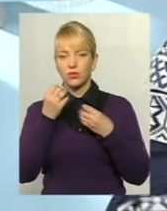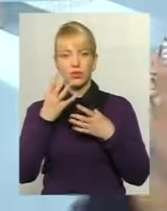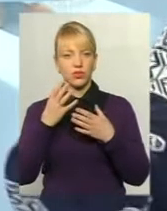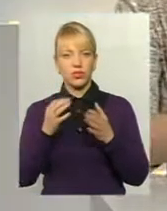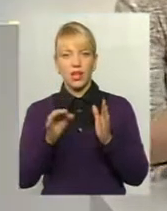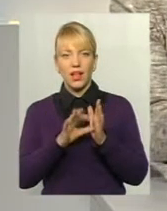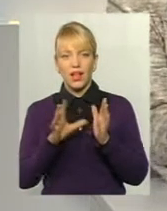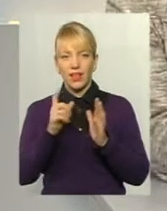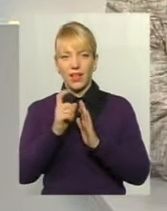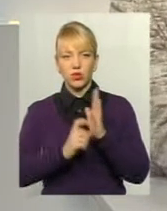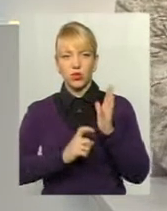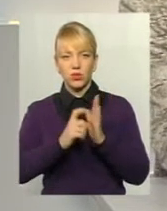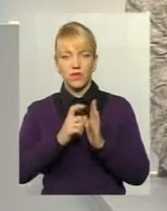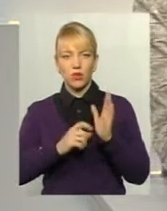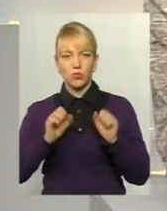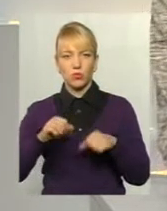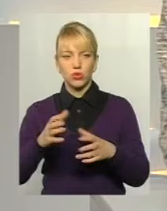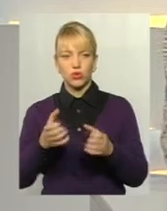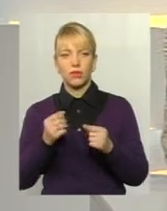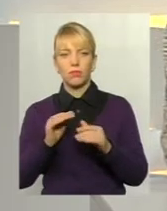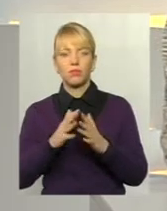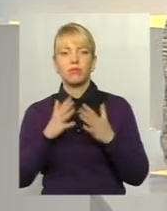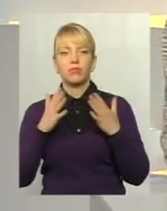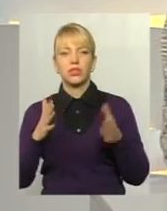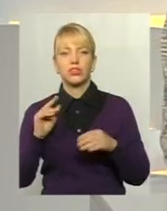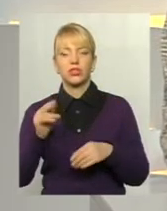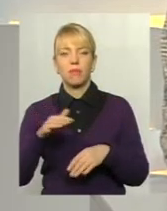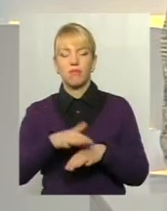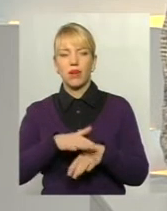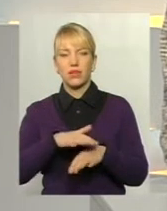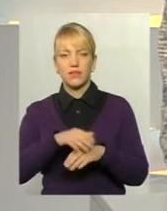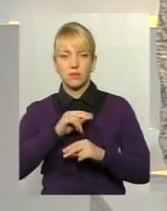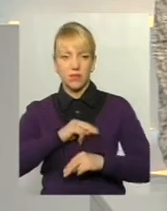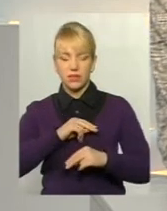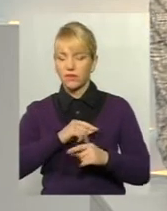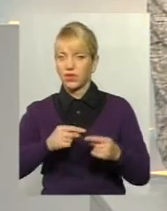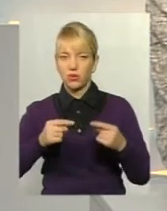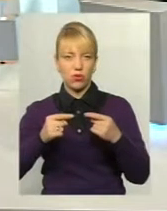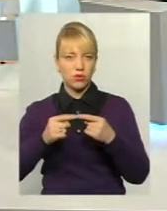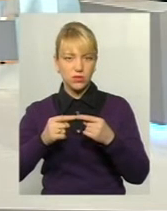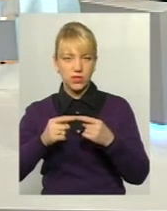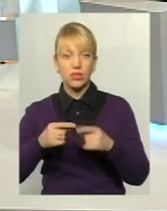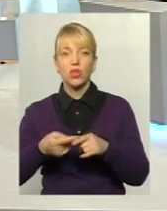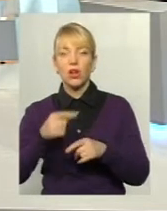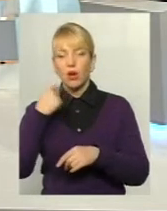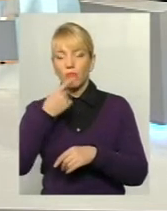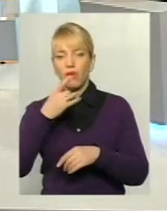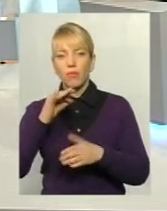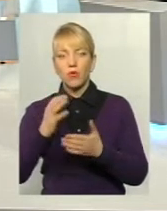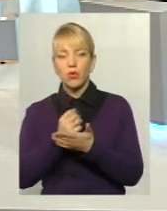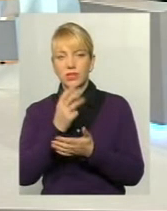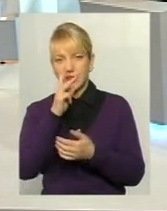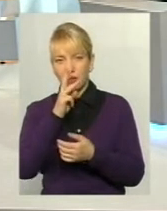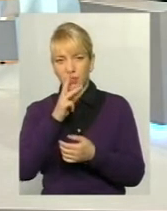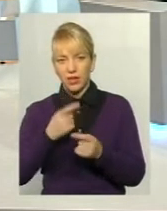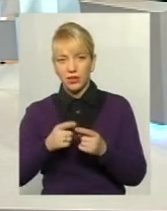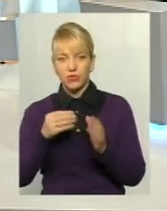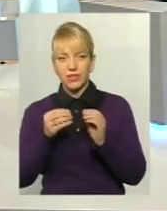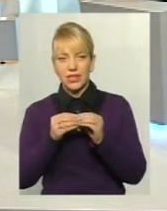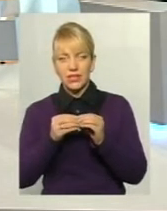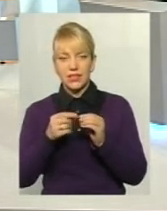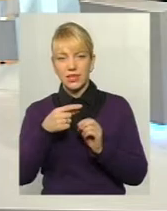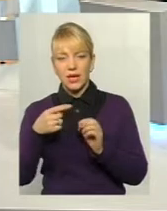електрозварювальник може отримати більше, ніж банківський працівник середнього. Однозначно. Середні. Тобто це мова йде про заробітну плату в